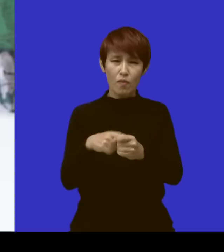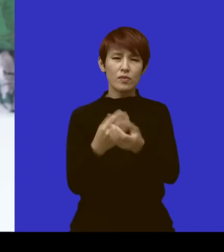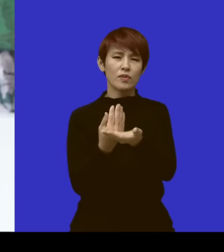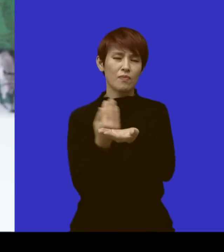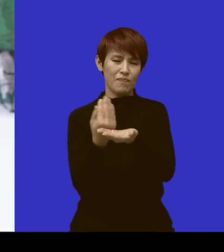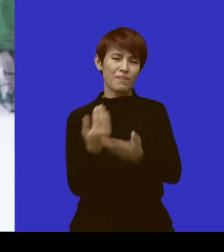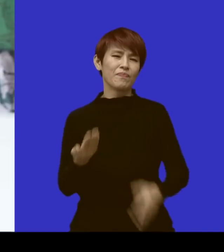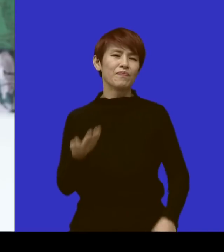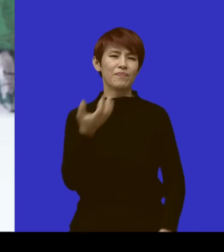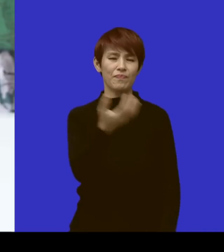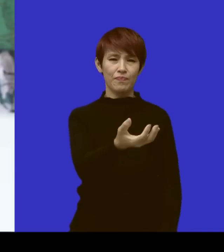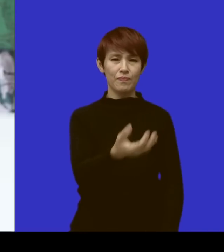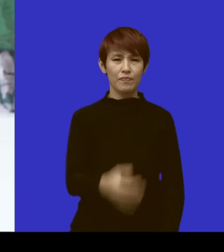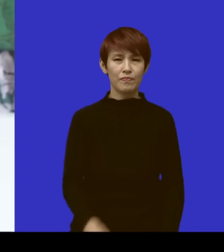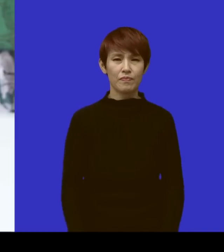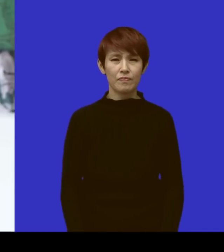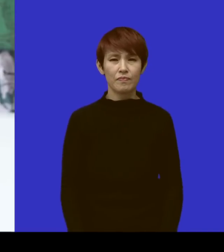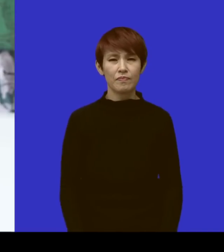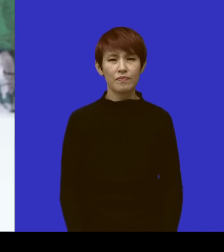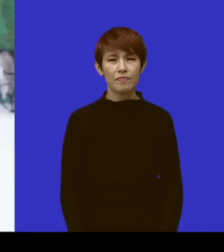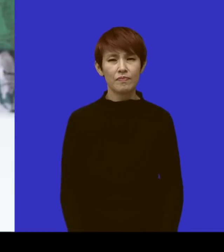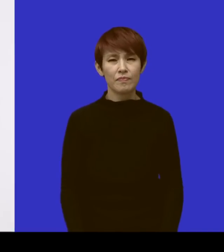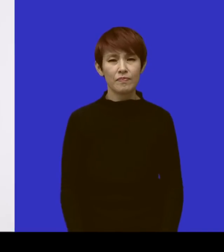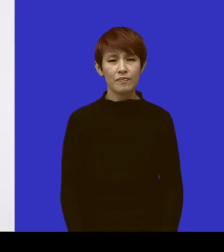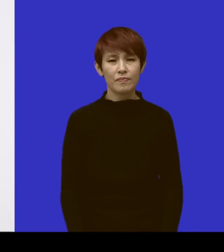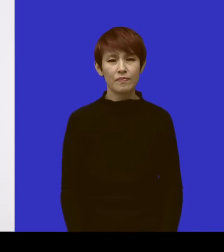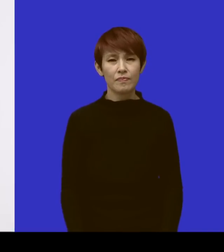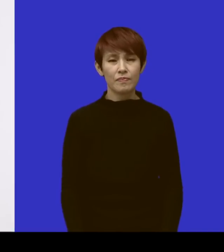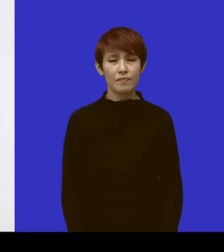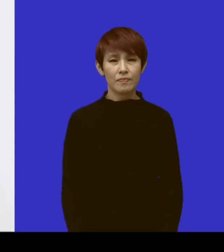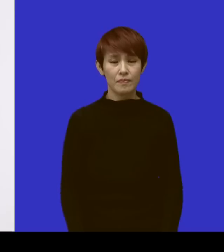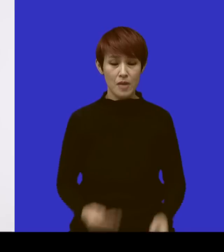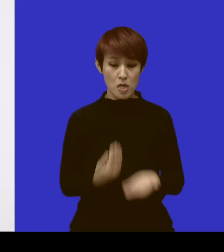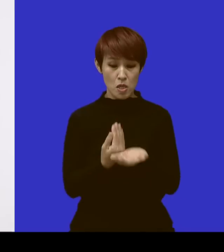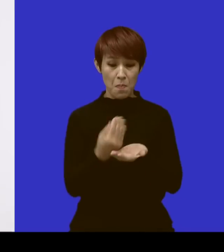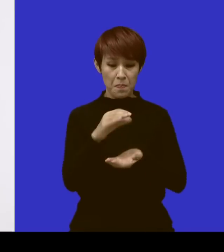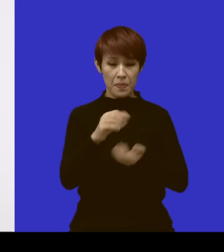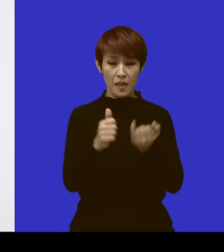그리고 남편한테, 처음에 들어온 남편에게